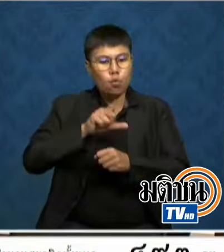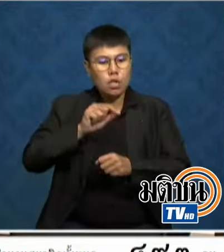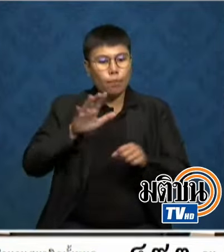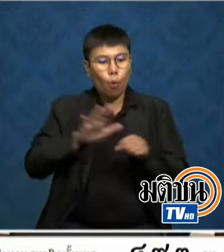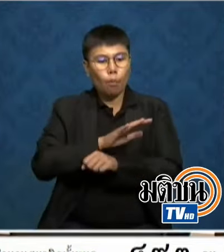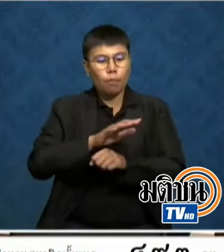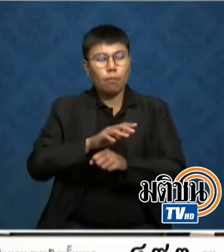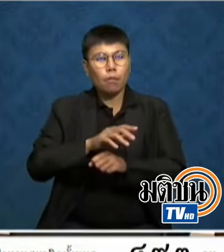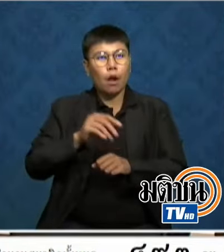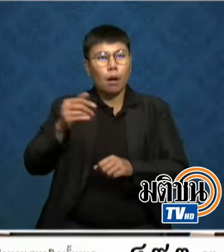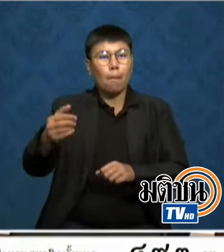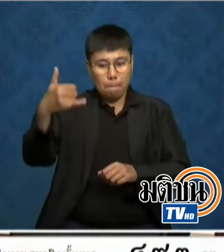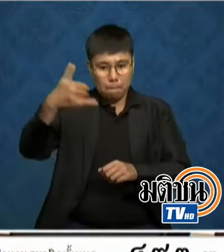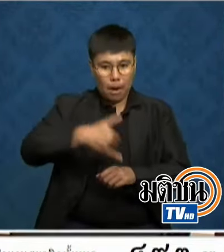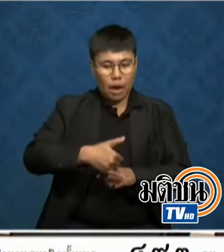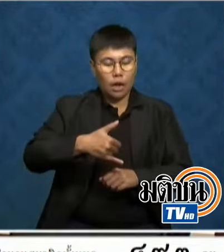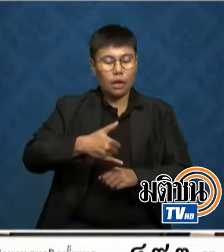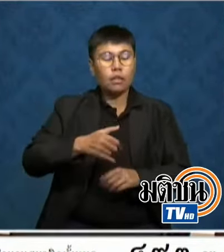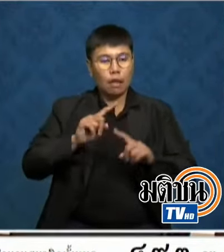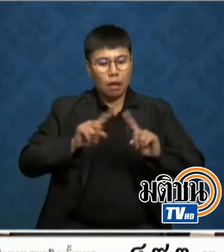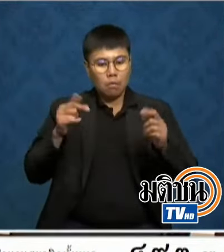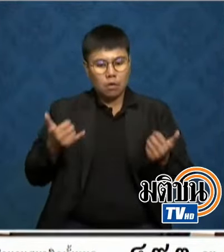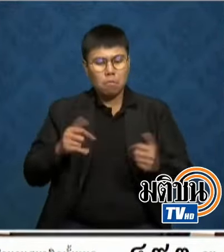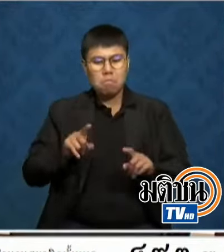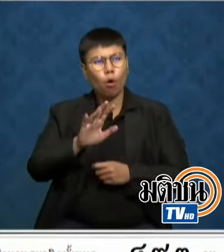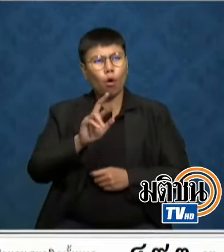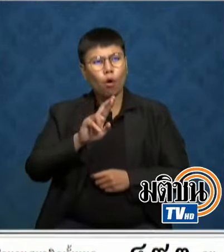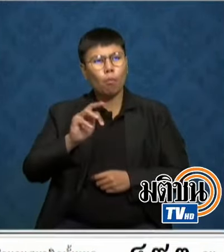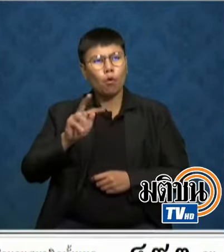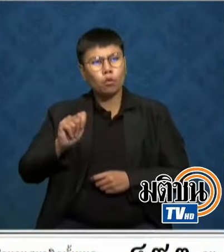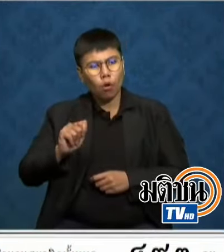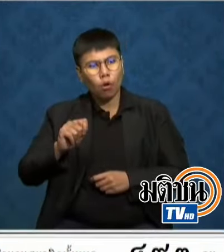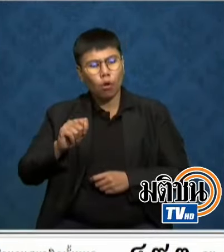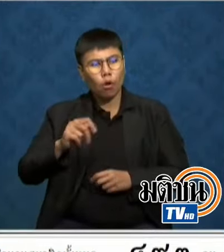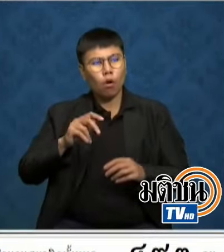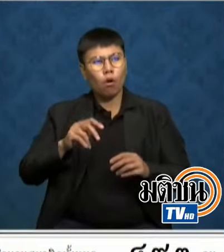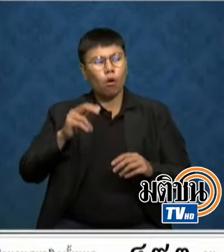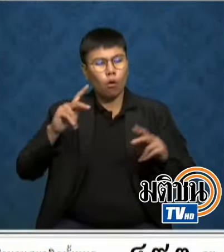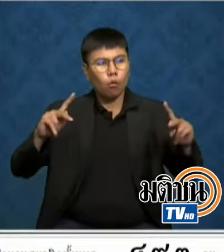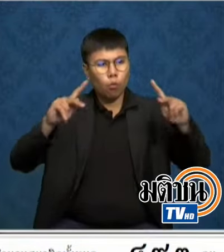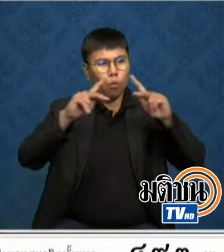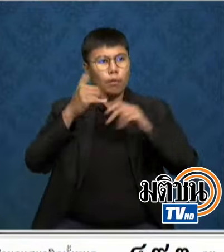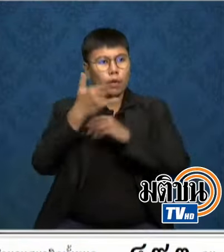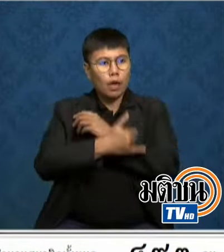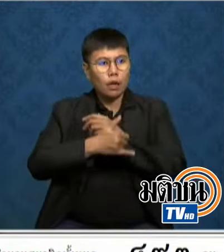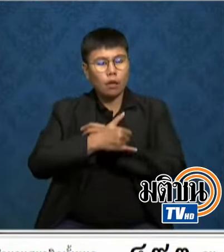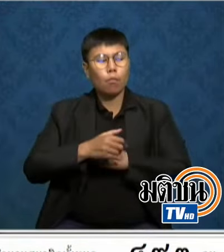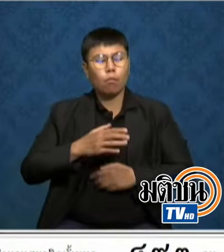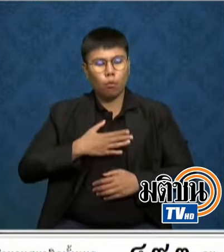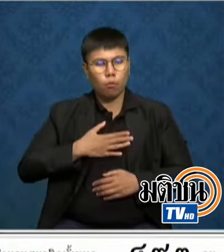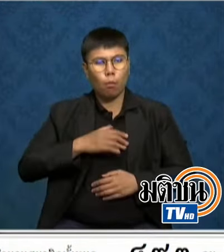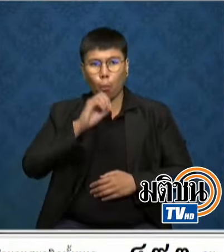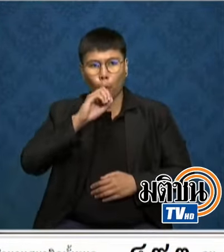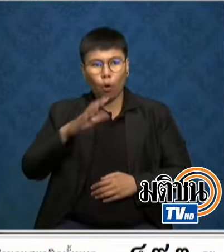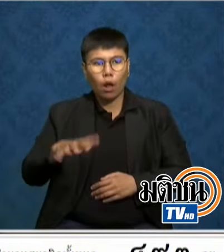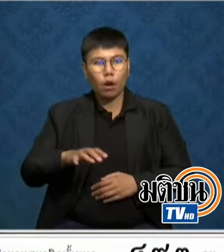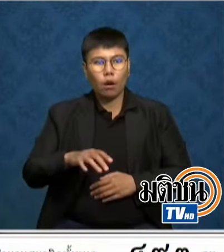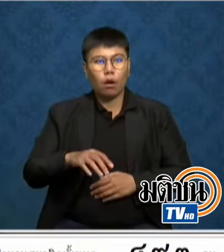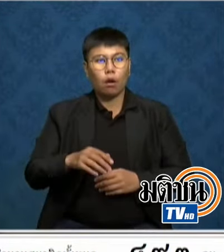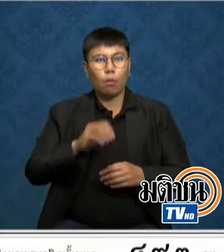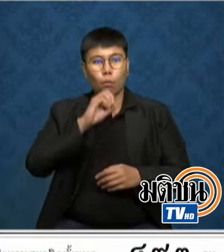ะเป็นจริงได้อย่างไรมันก็เป็นได้เพียงแค่ลมปากเท่านั้น เนี่ยเรามีการประสานล่วงหน้าครับสัปดาห์นี้ผมแจ้งไปตั้งแต่6โม